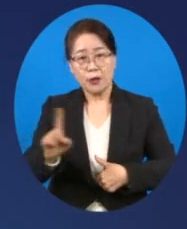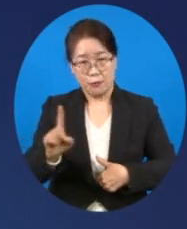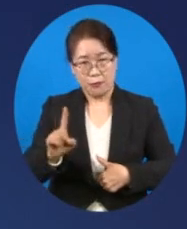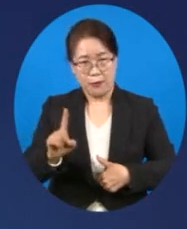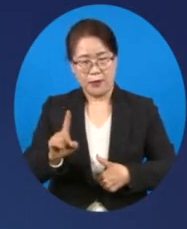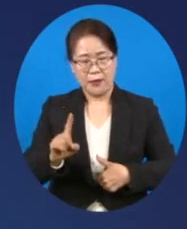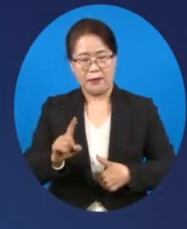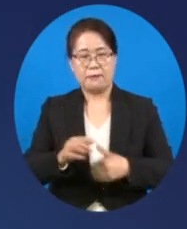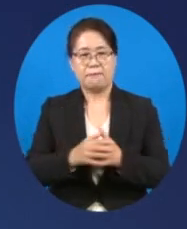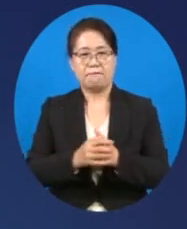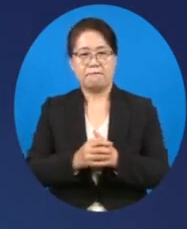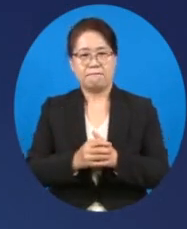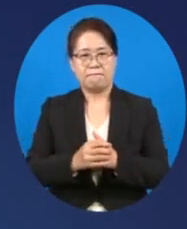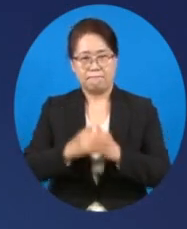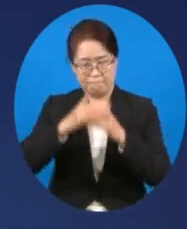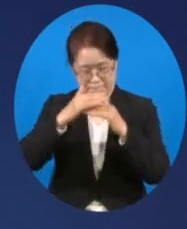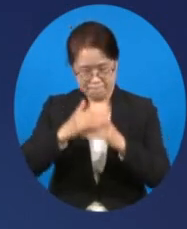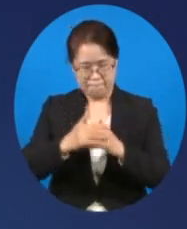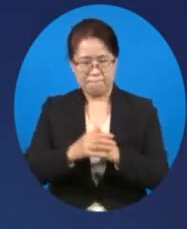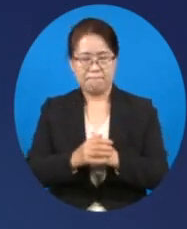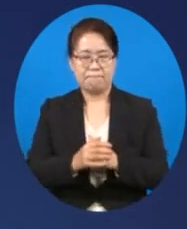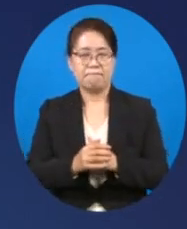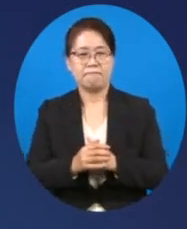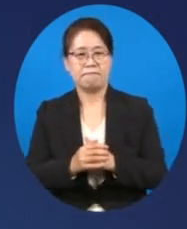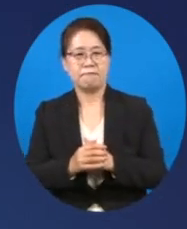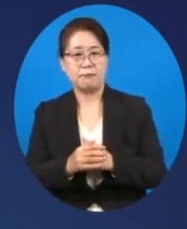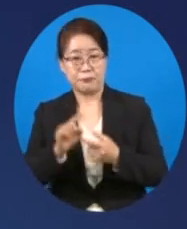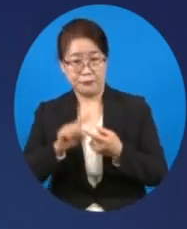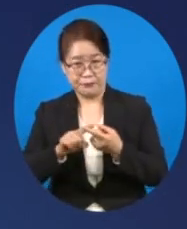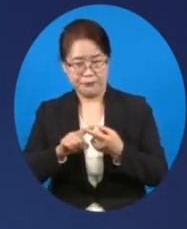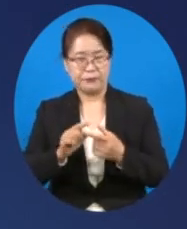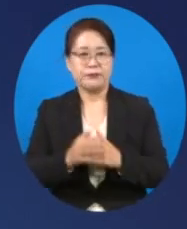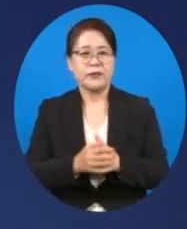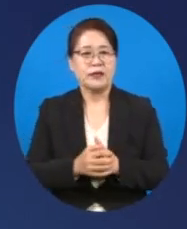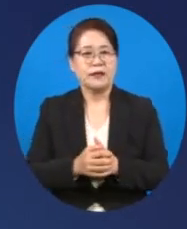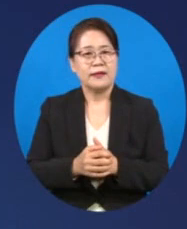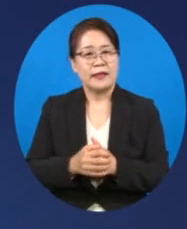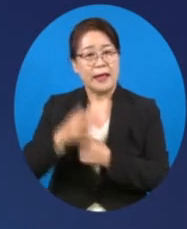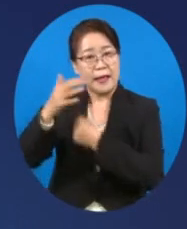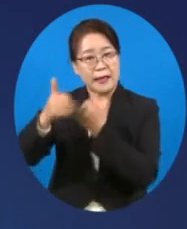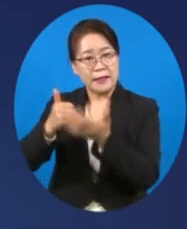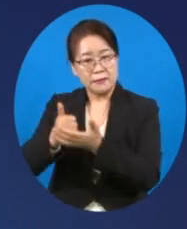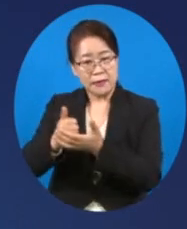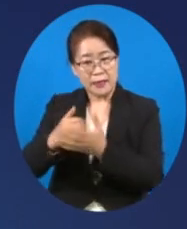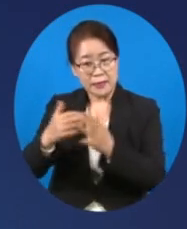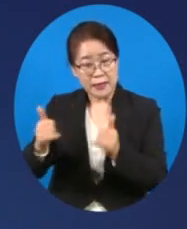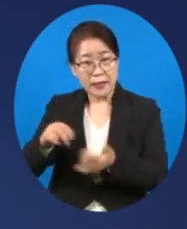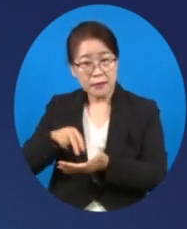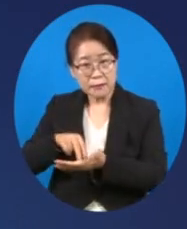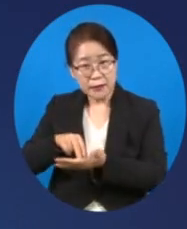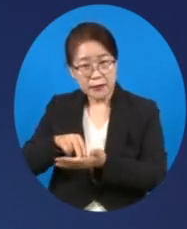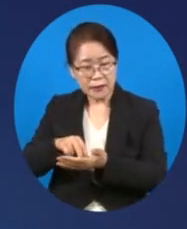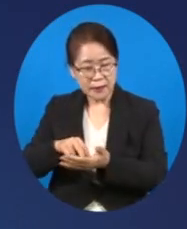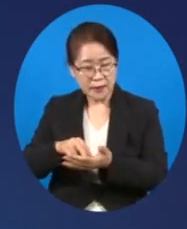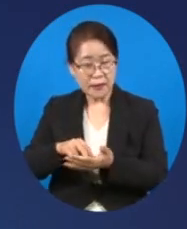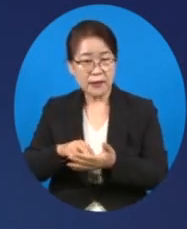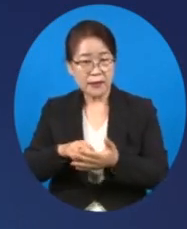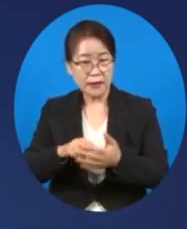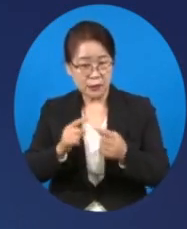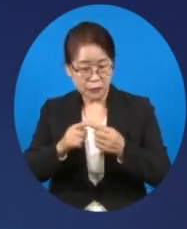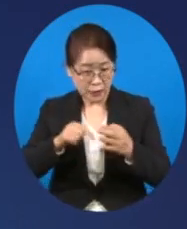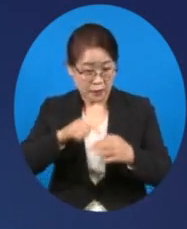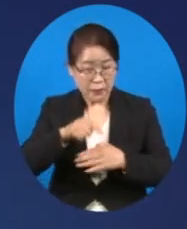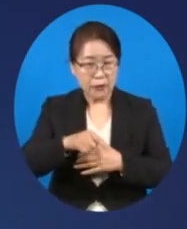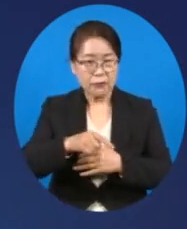무엇인지에 대하여 함께 나누도록 하겠습니다 하나님의 사람으로이 세상을 향하여 나아가는